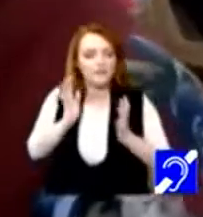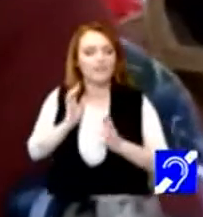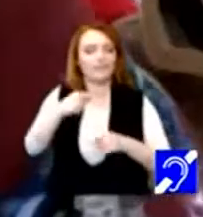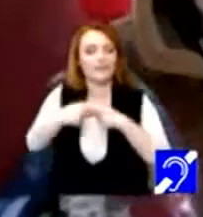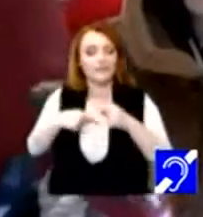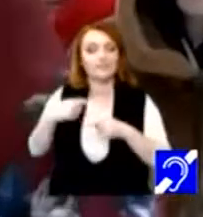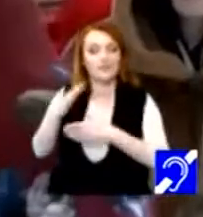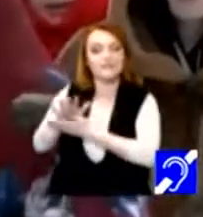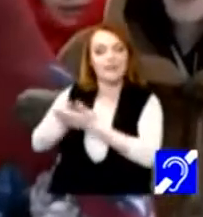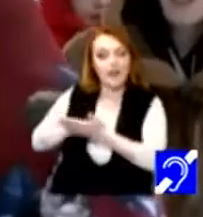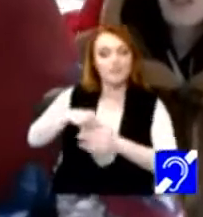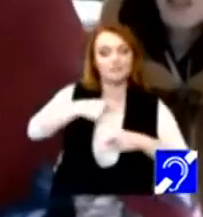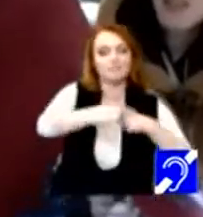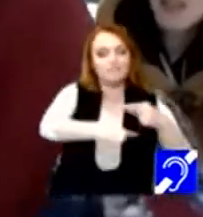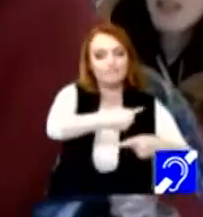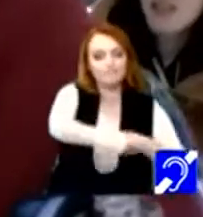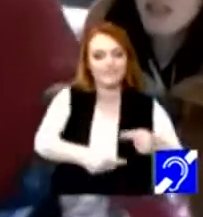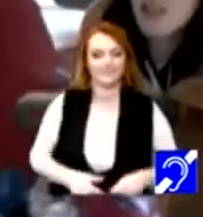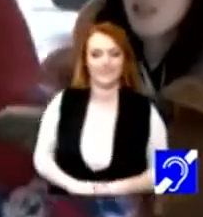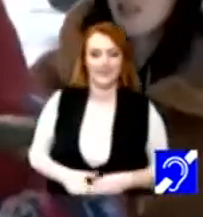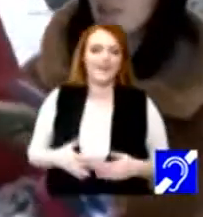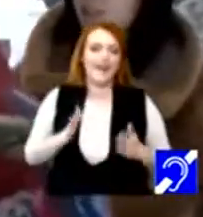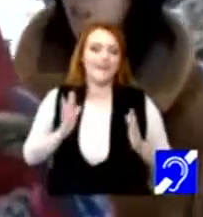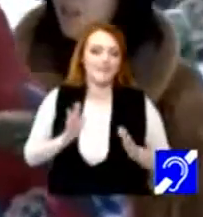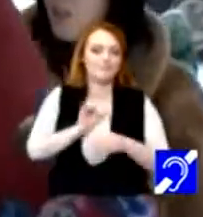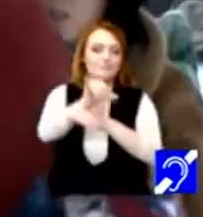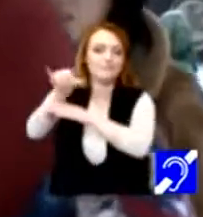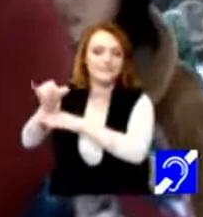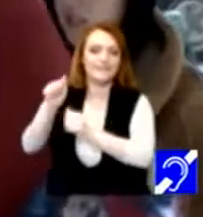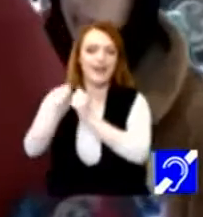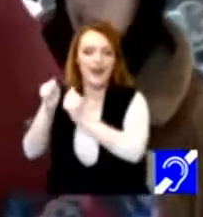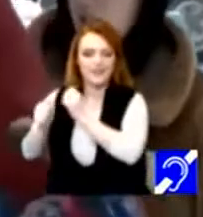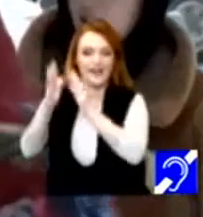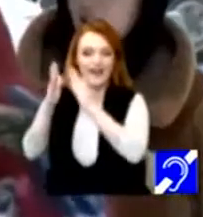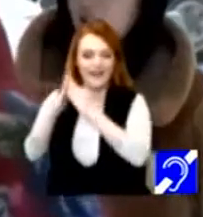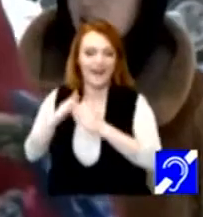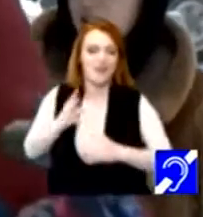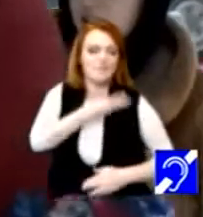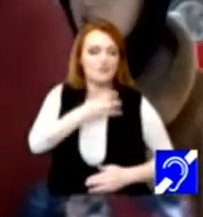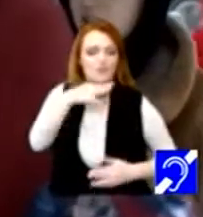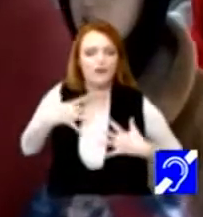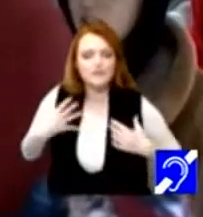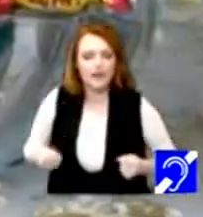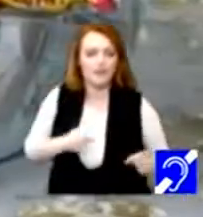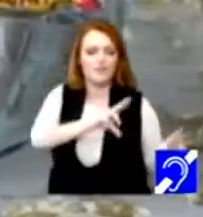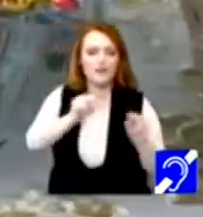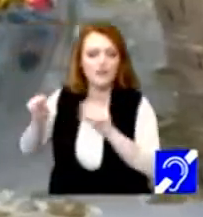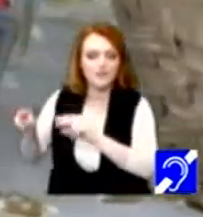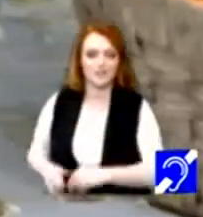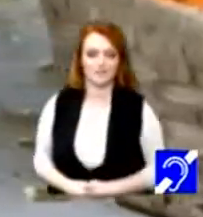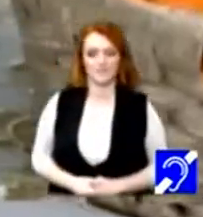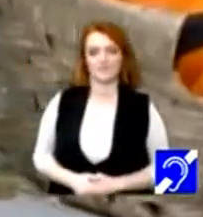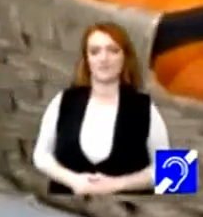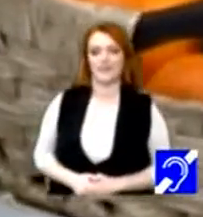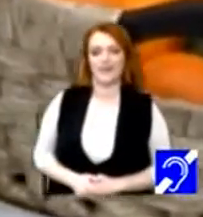Astăzi, tradițional, la noi în localitate mergem cu uratul. Urăm fiecare gospodar pentru multă sănătate, belșug și fericire.